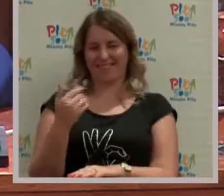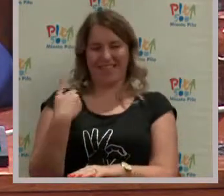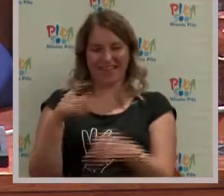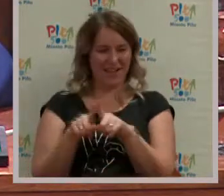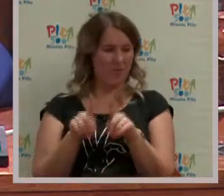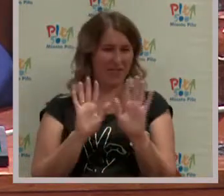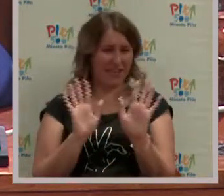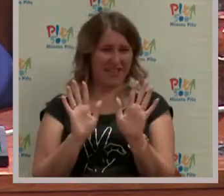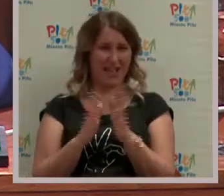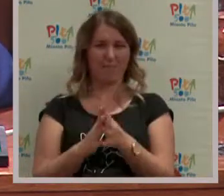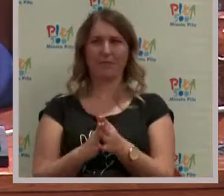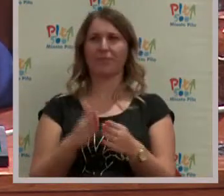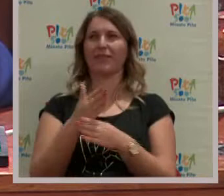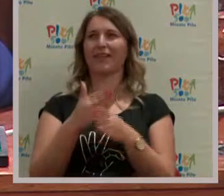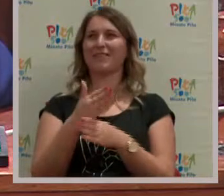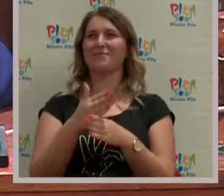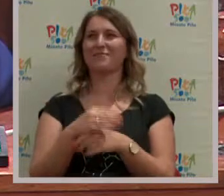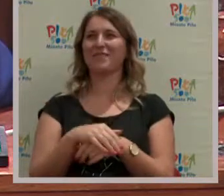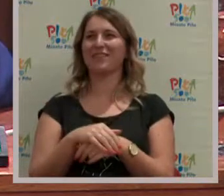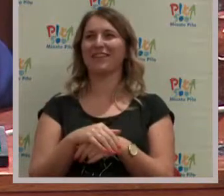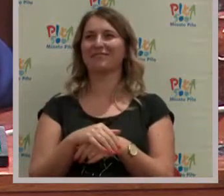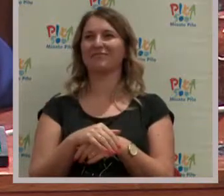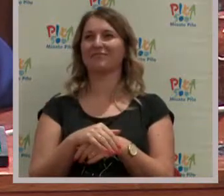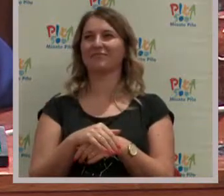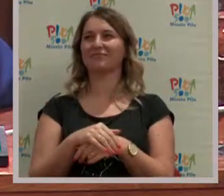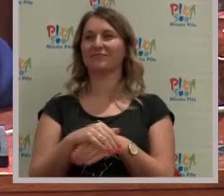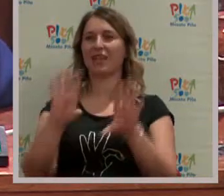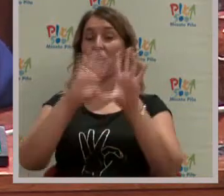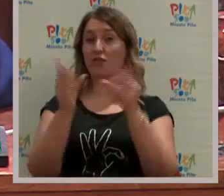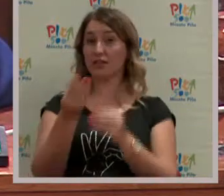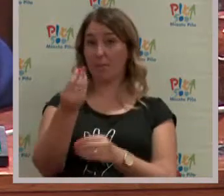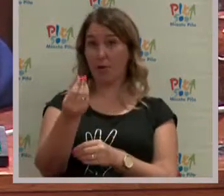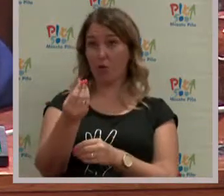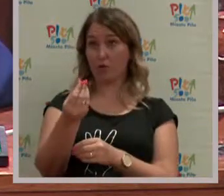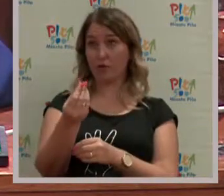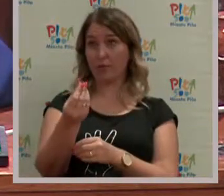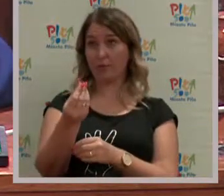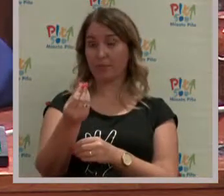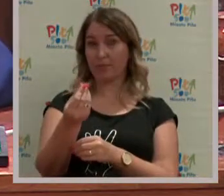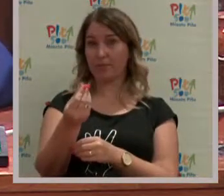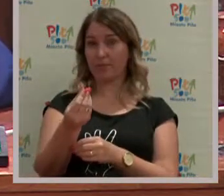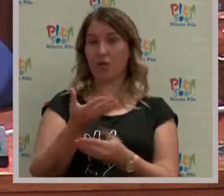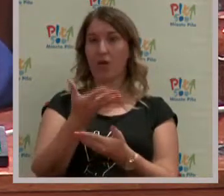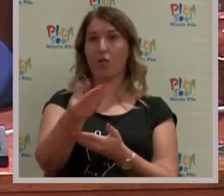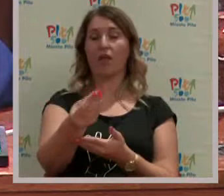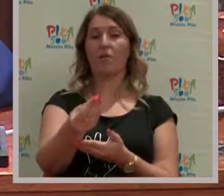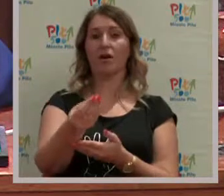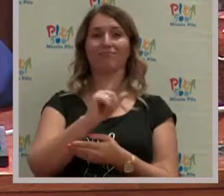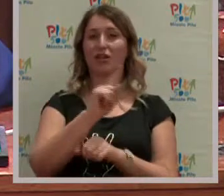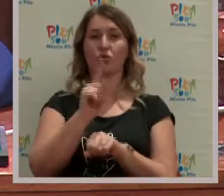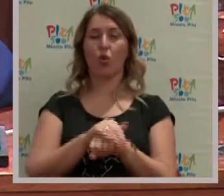Jak Państwo wiecie Piła przyznane środki przez miasto wydała niezgodnie z